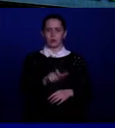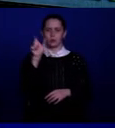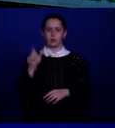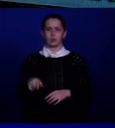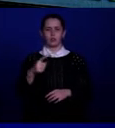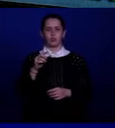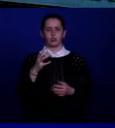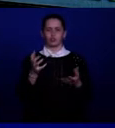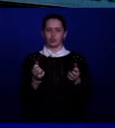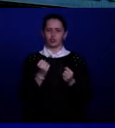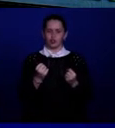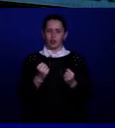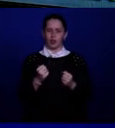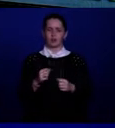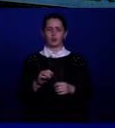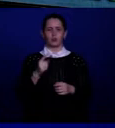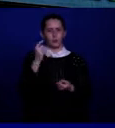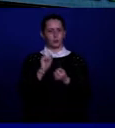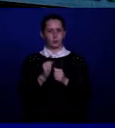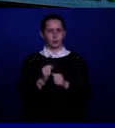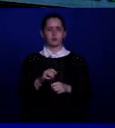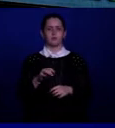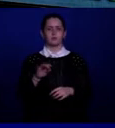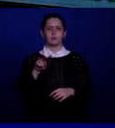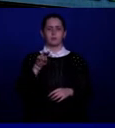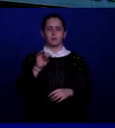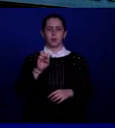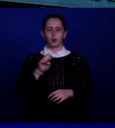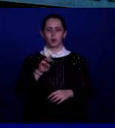Держать, зубрить, мозолить,